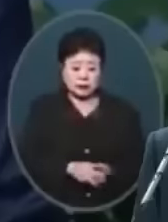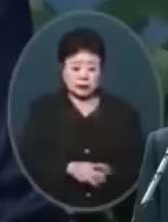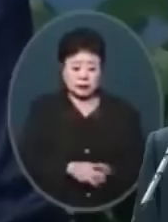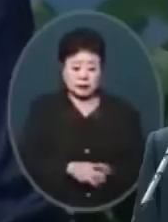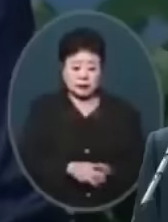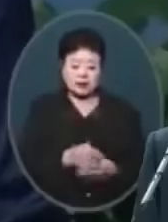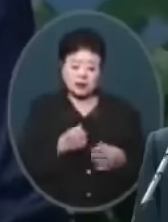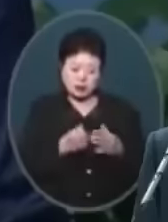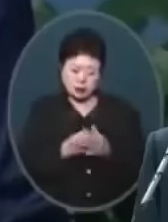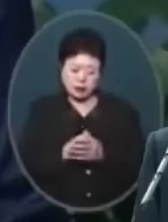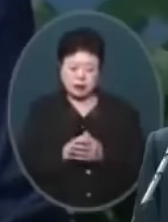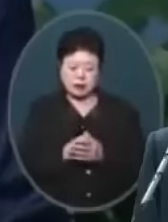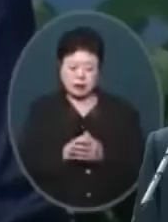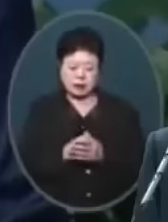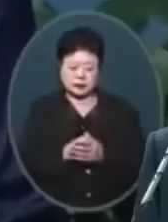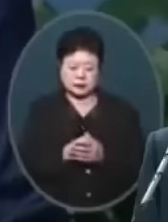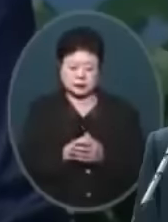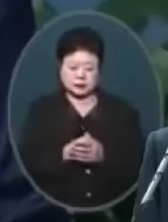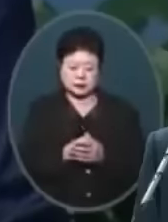그러므로